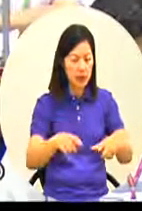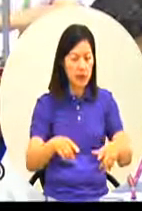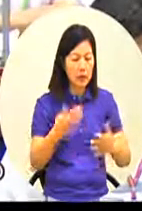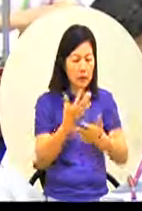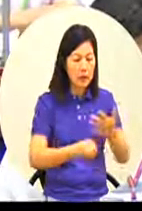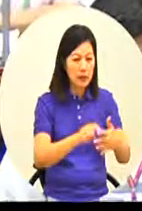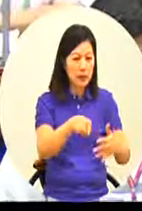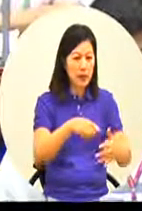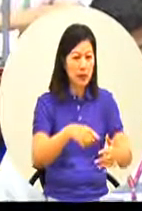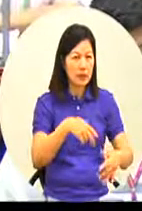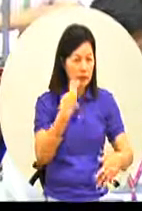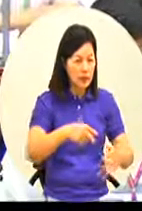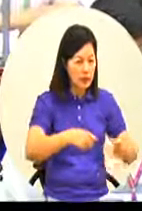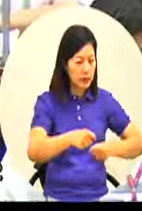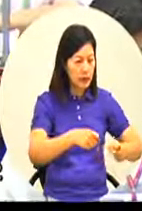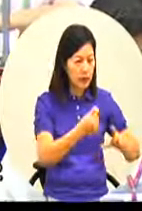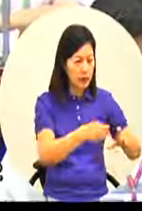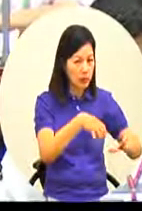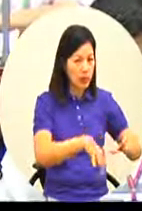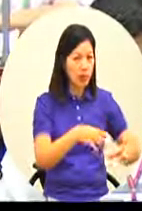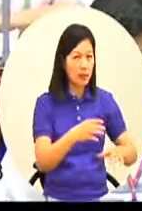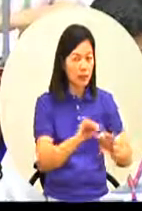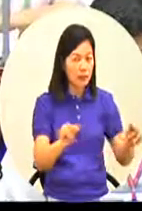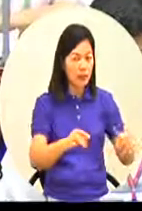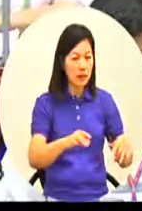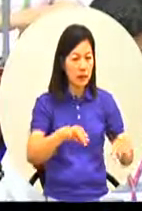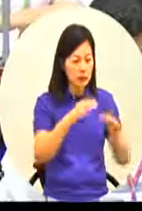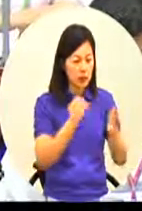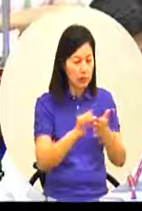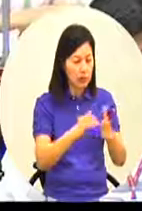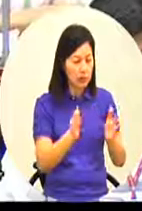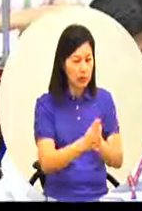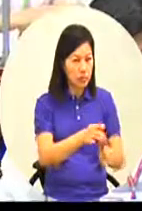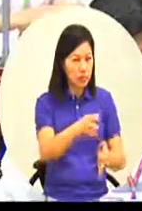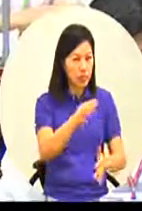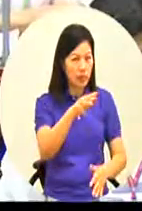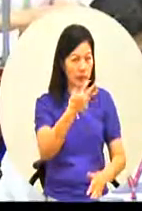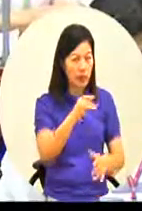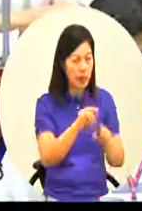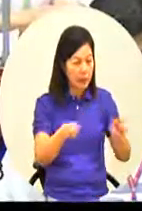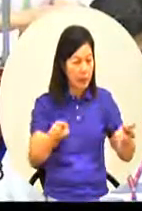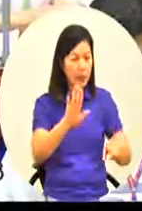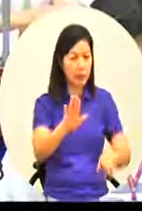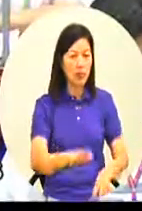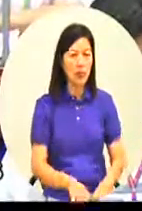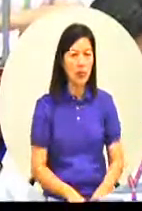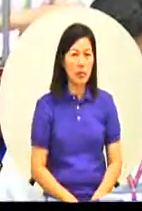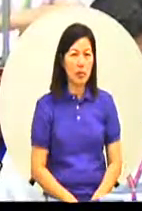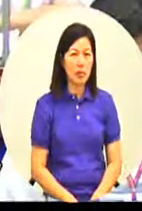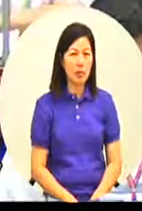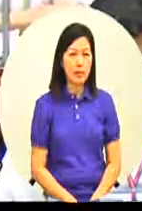区里面的土地，它总共有800坪啊，哎呀，啊，所以我们这一，